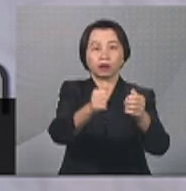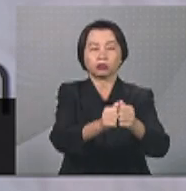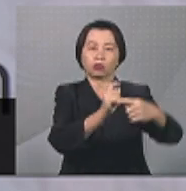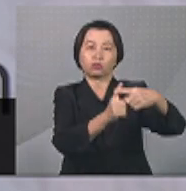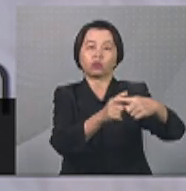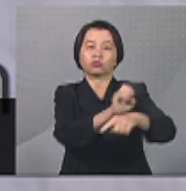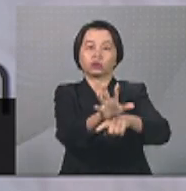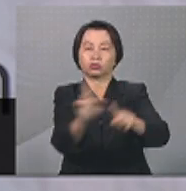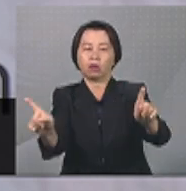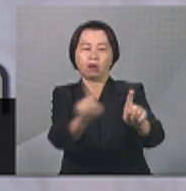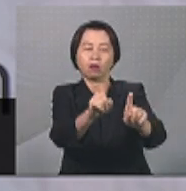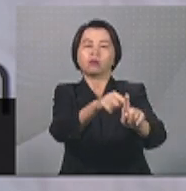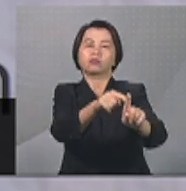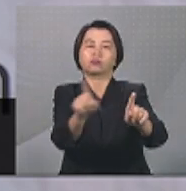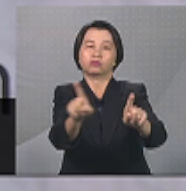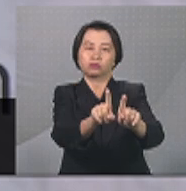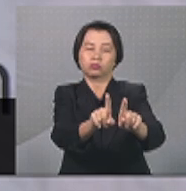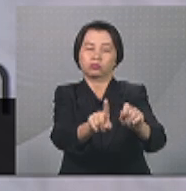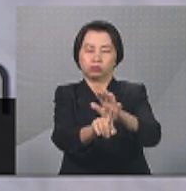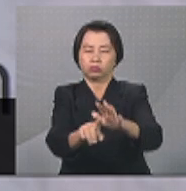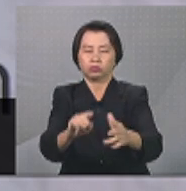positif COVID-19, iaitu kes